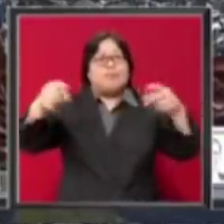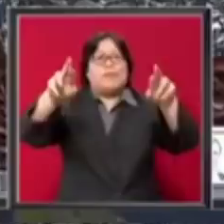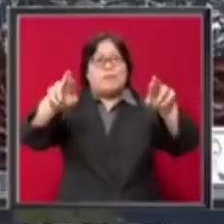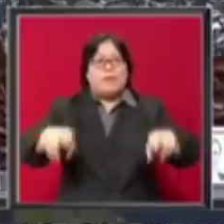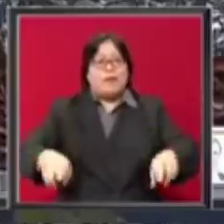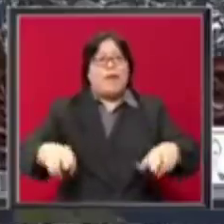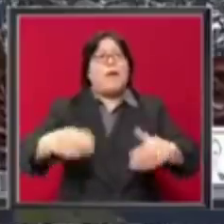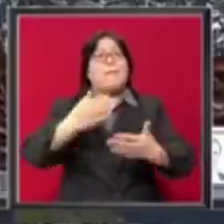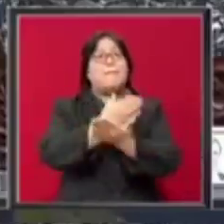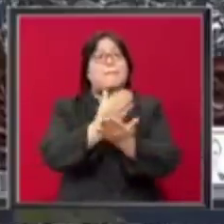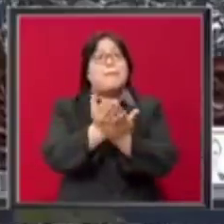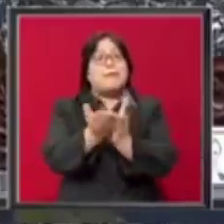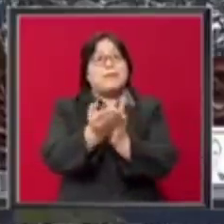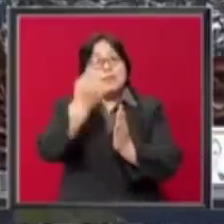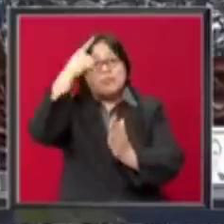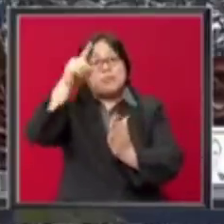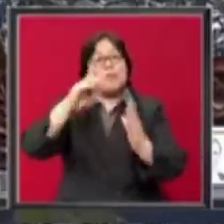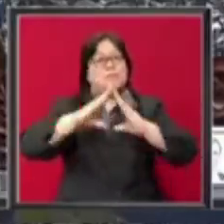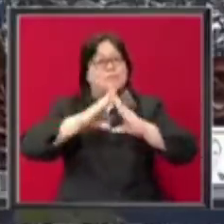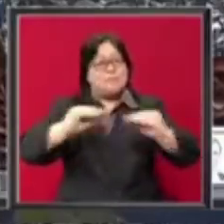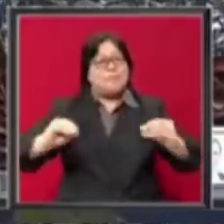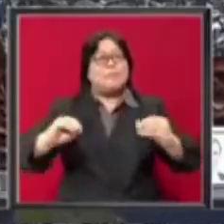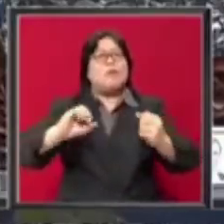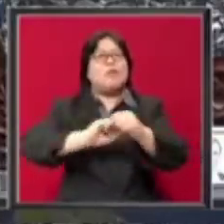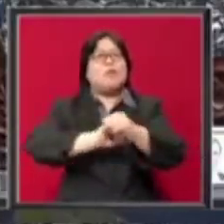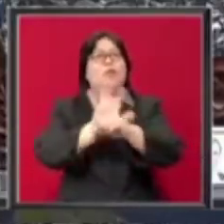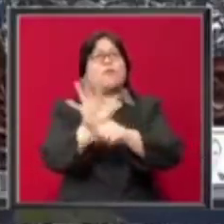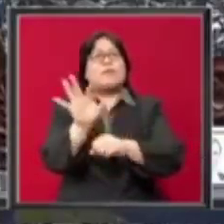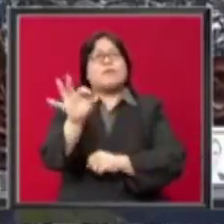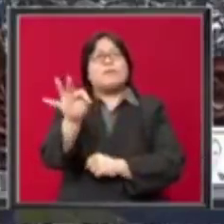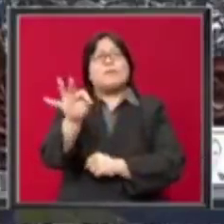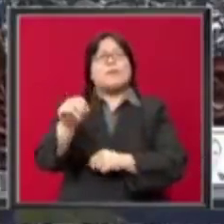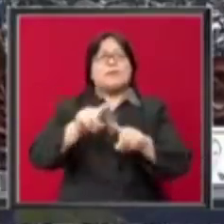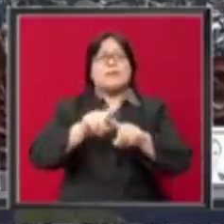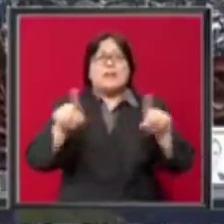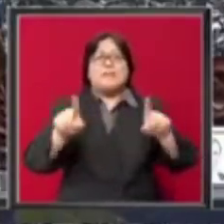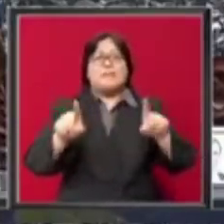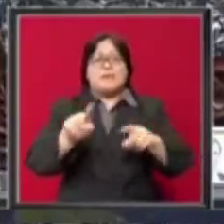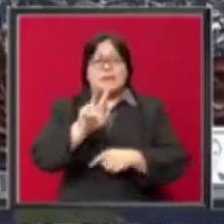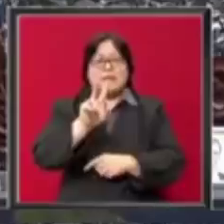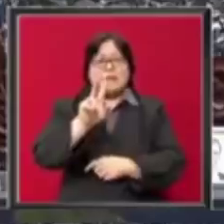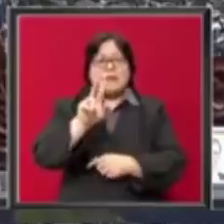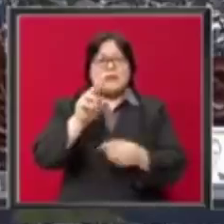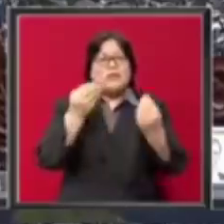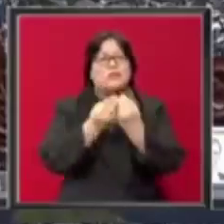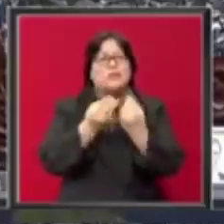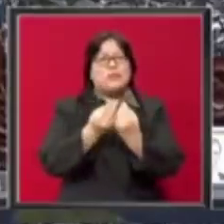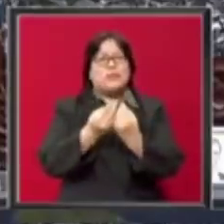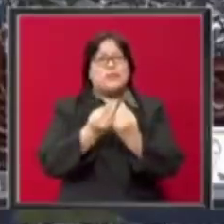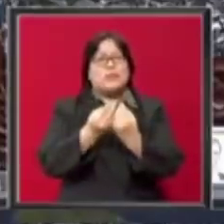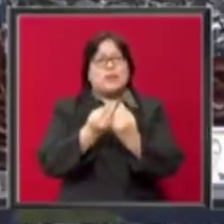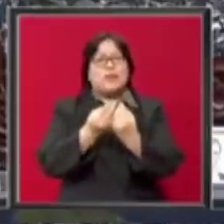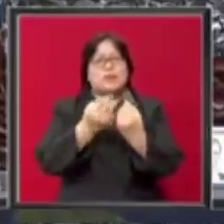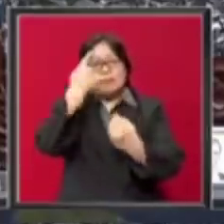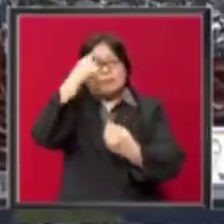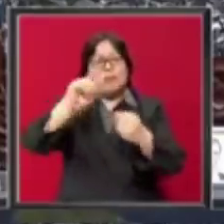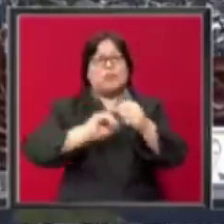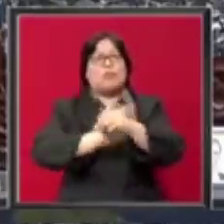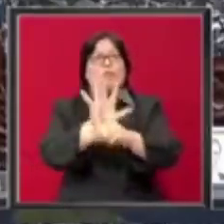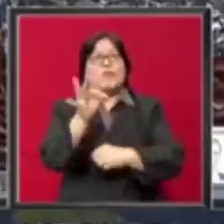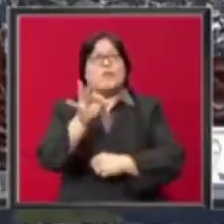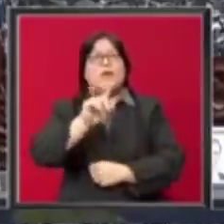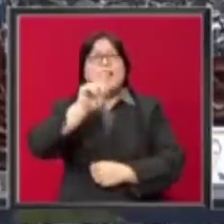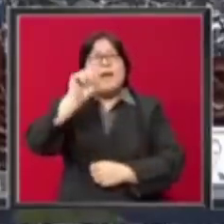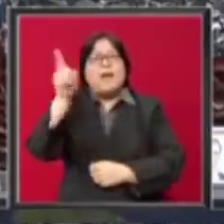adalah belanjawan menangani COVID-19. Tetapi kumpulan wang COVID-19